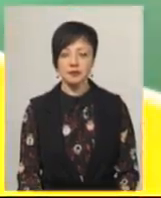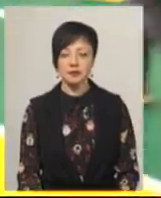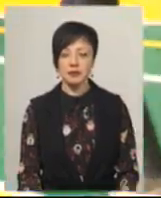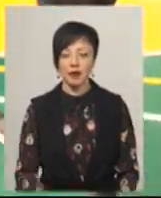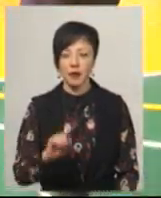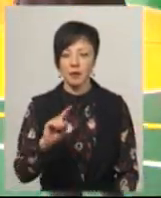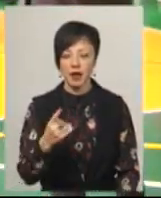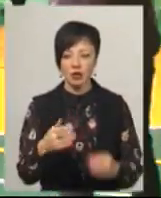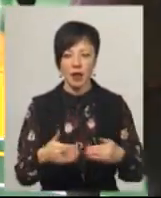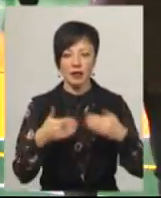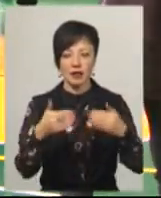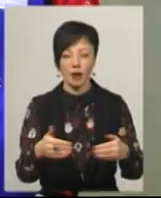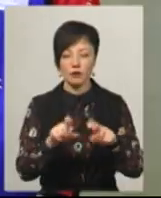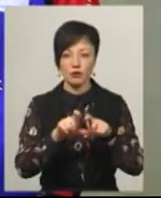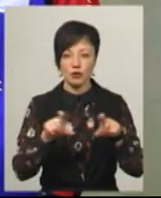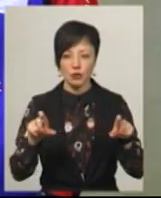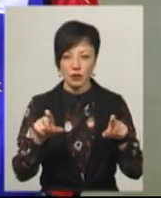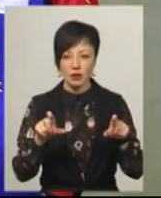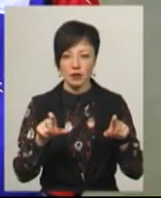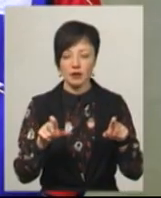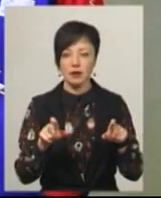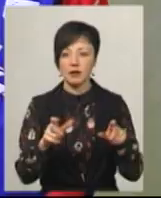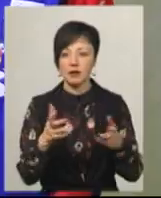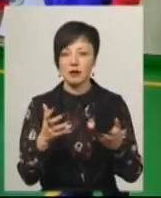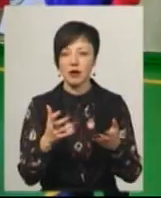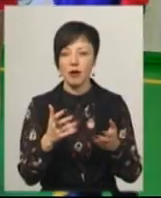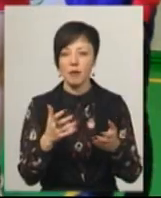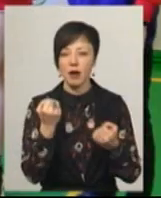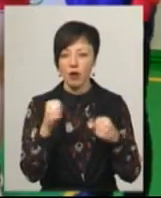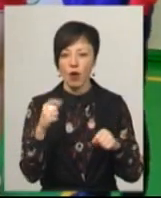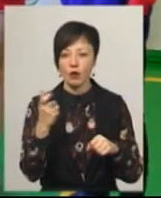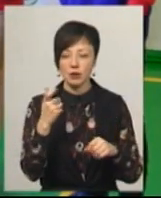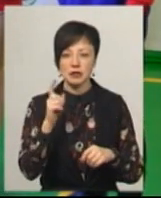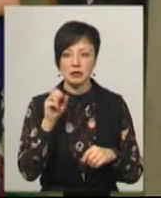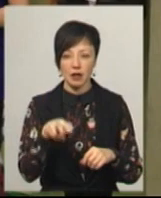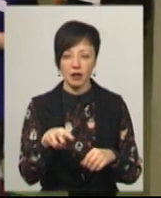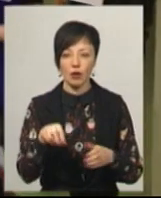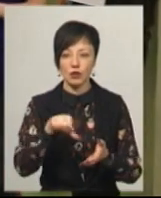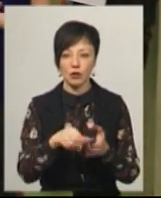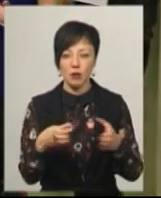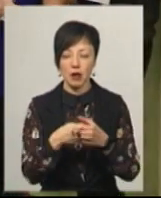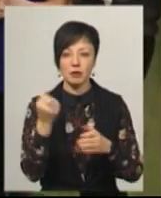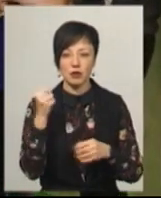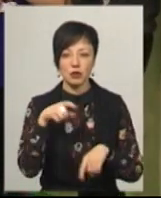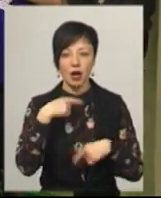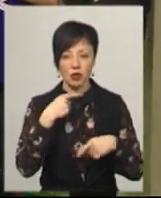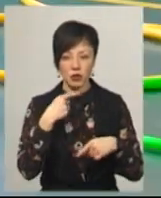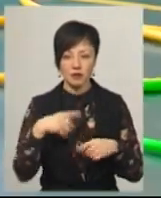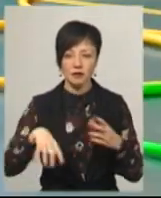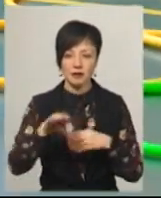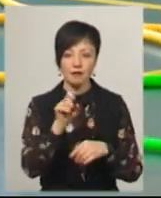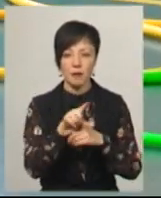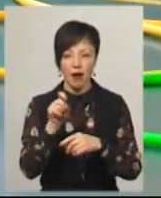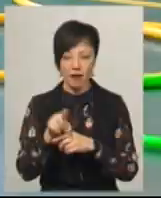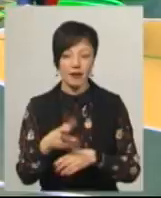Перший етап змагань відбувся у школі номер 29. Перемогу здобувають господарі спортивної зали. Учасник команди переможця Ярослав Бець каже, усі вправи